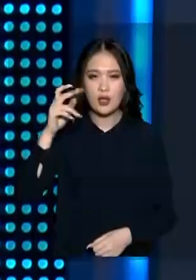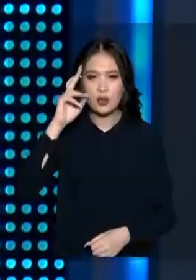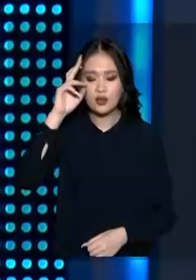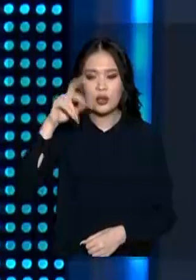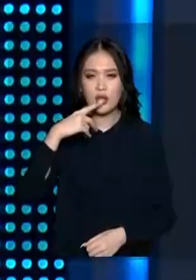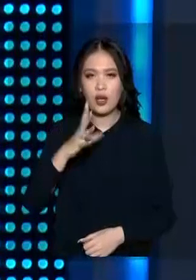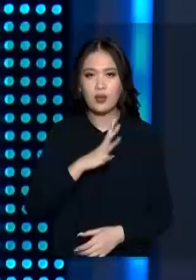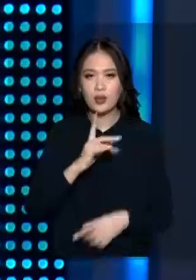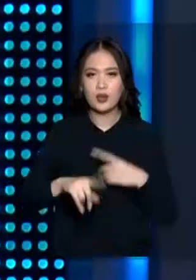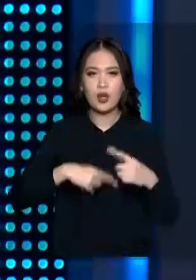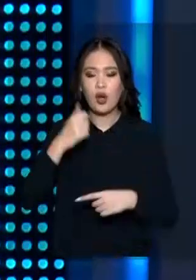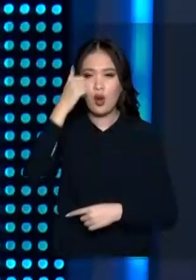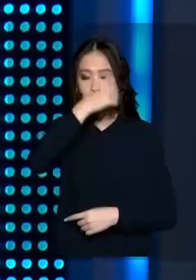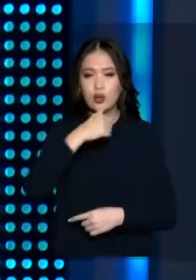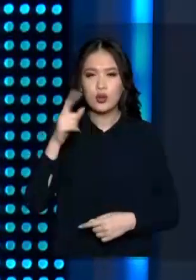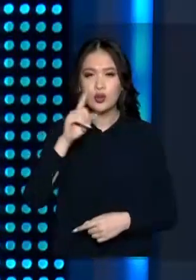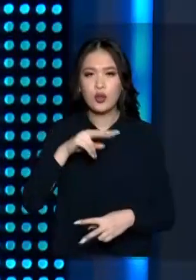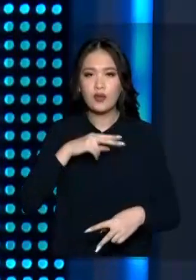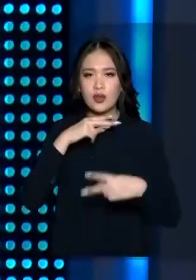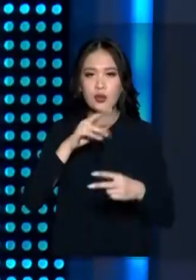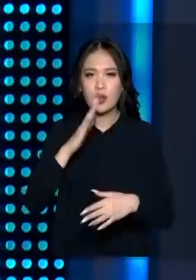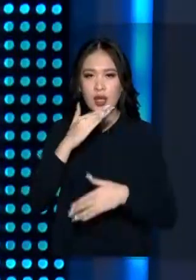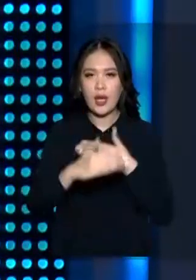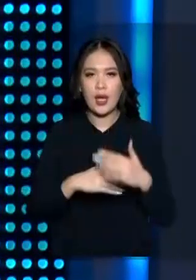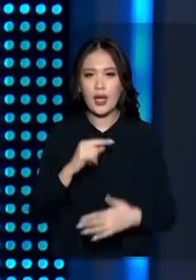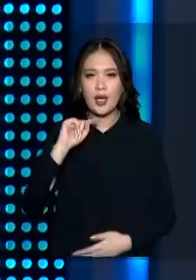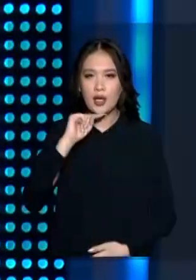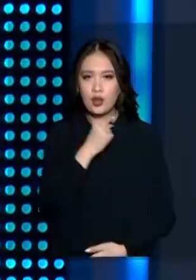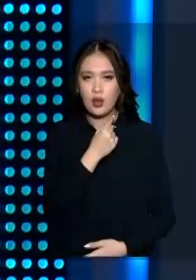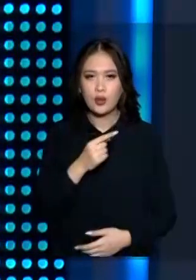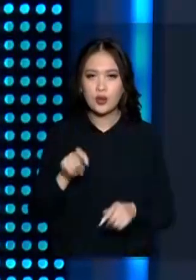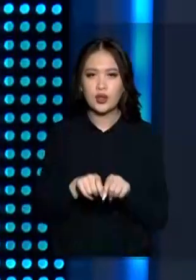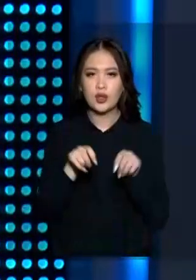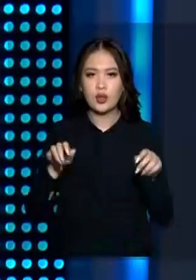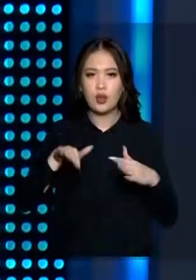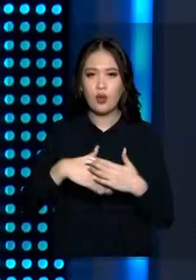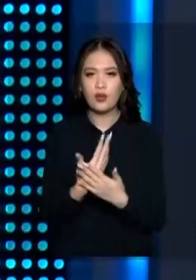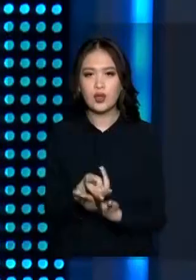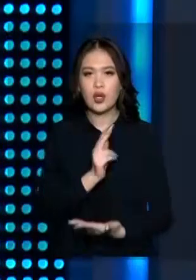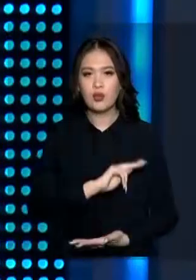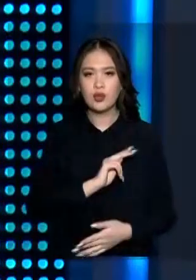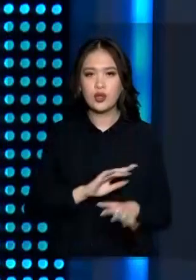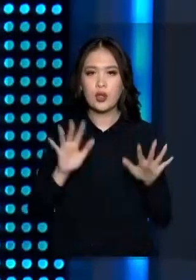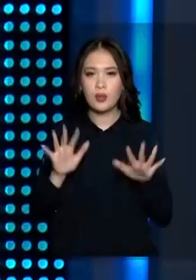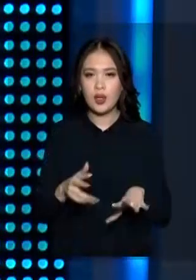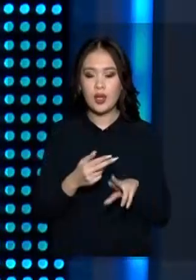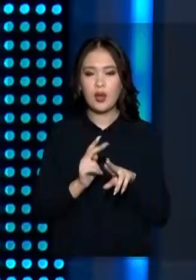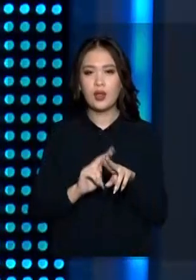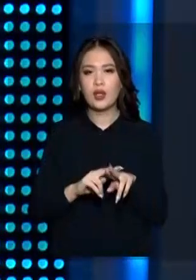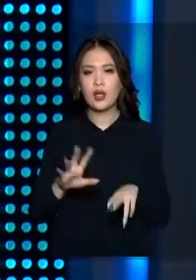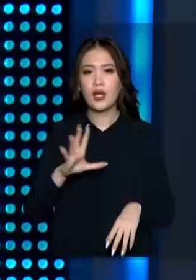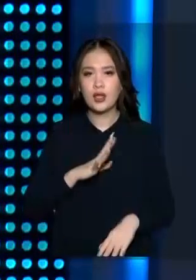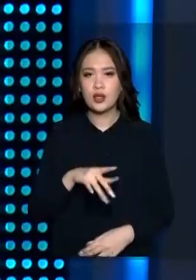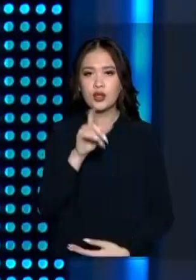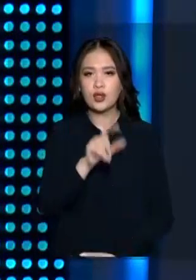на предстоящий год в фокусе внимания: развитие экономики, создание новых рабочих мест, формирование политически